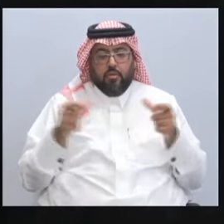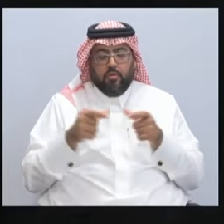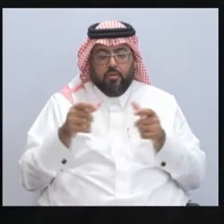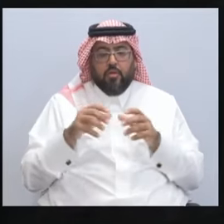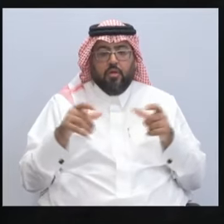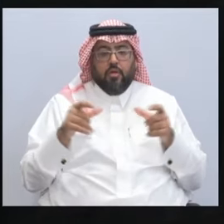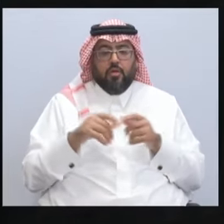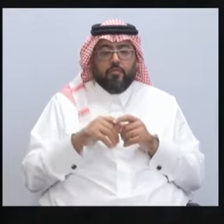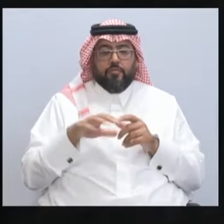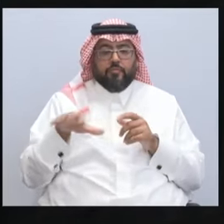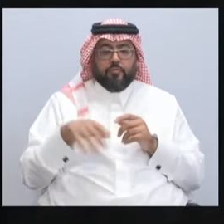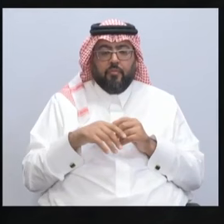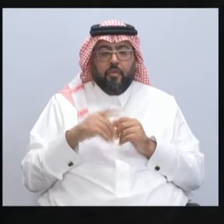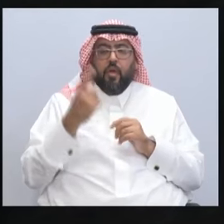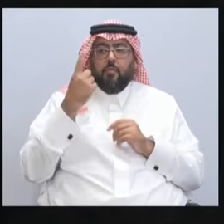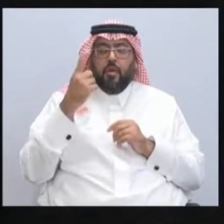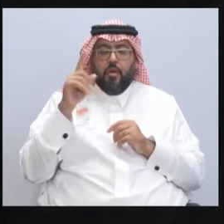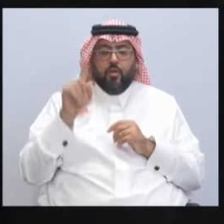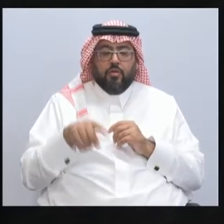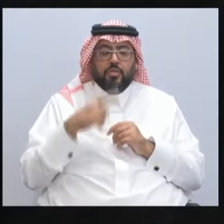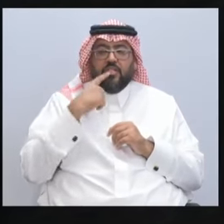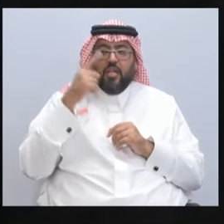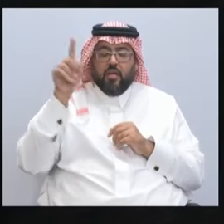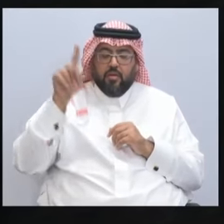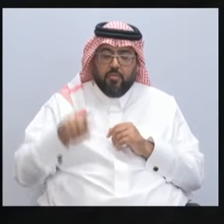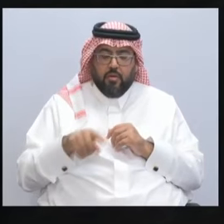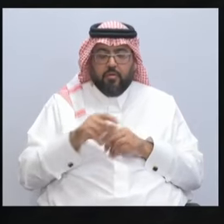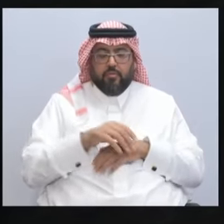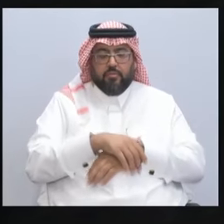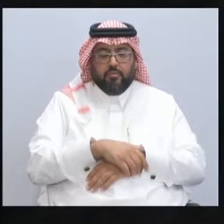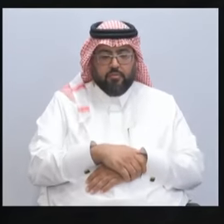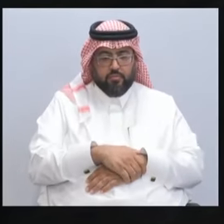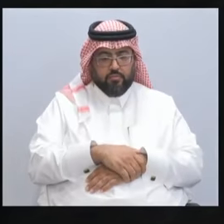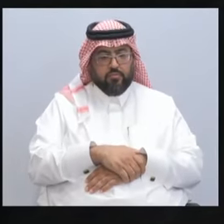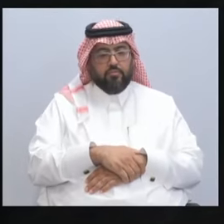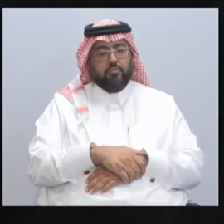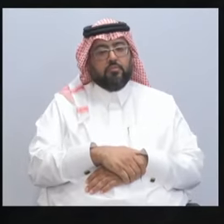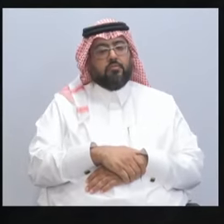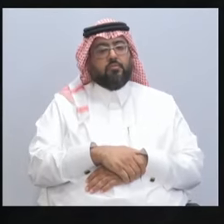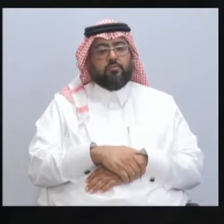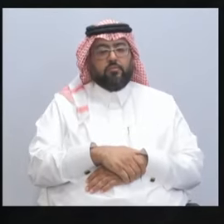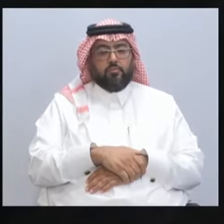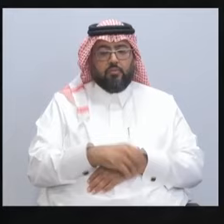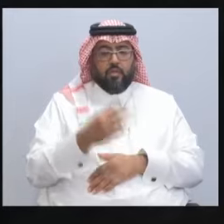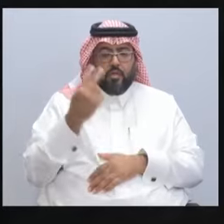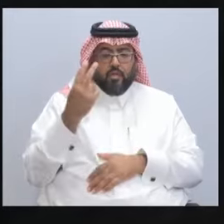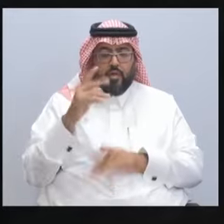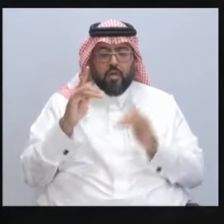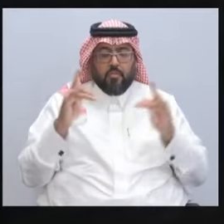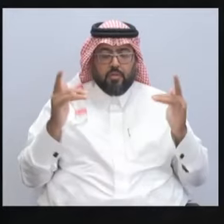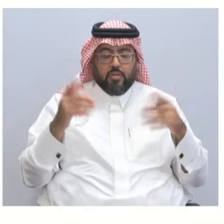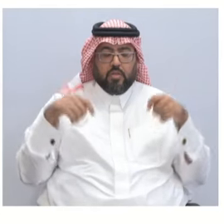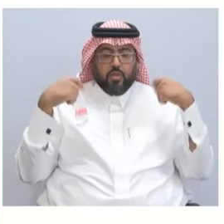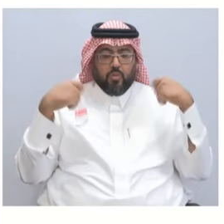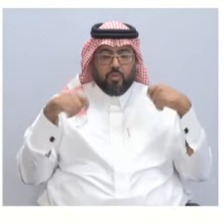اجتماعاته المجلس الاعلى مره كل سنه الثاني المجلس